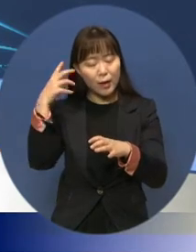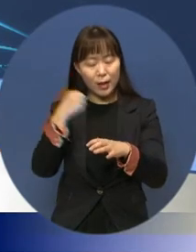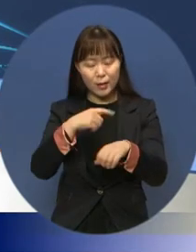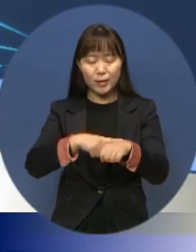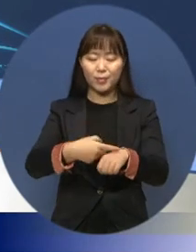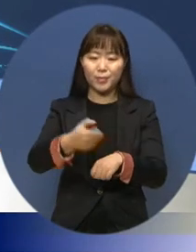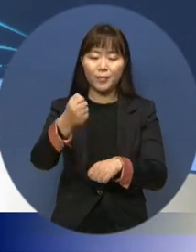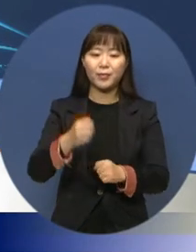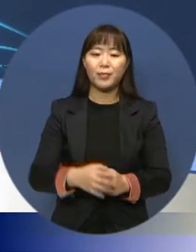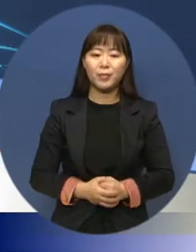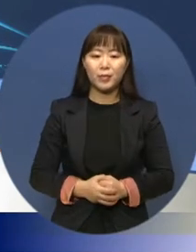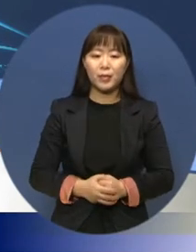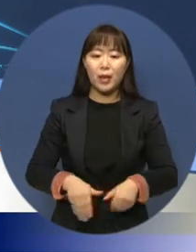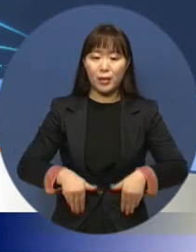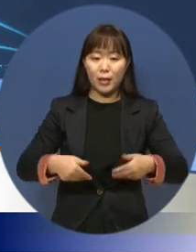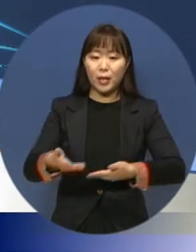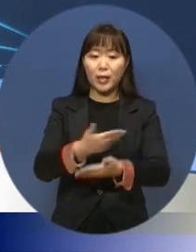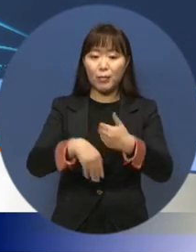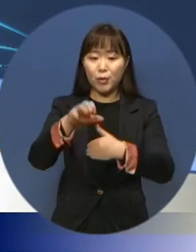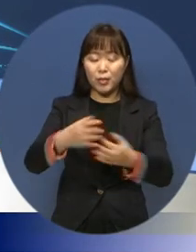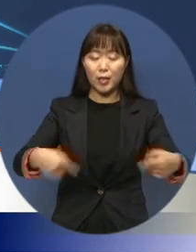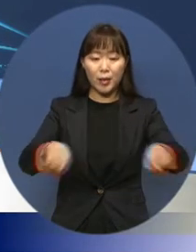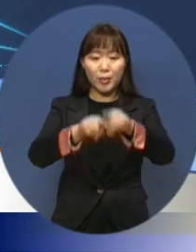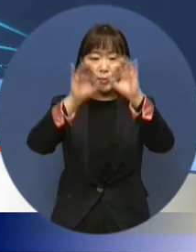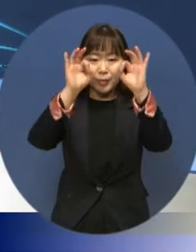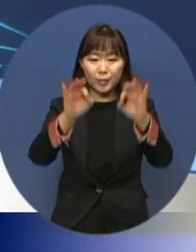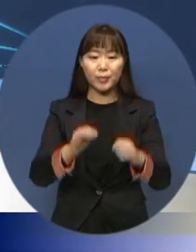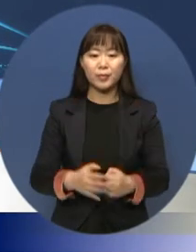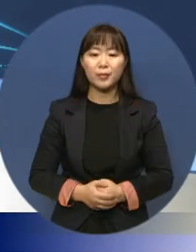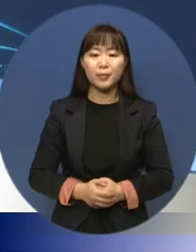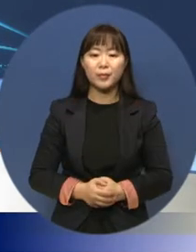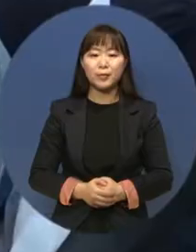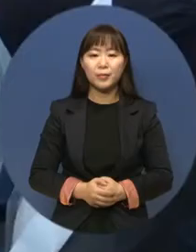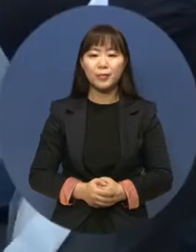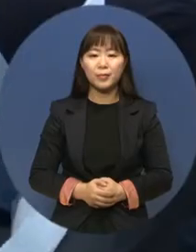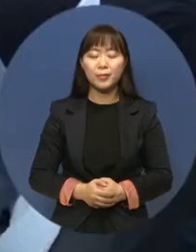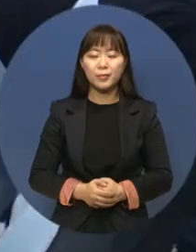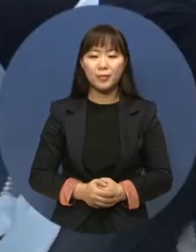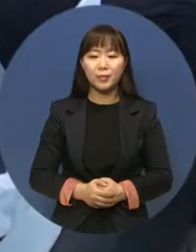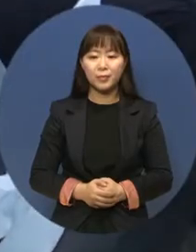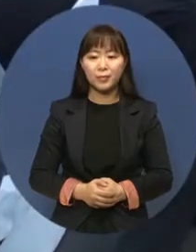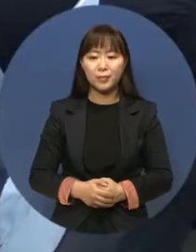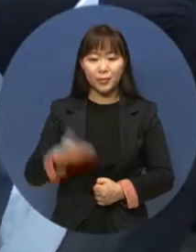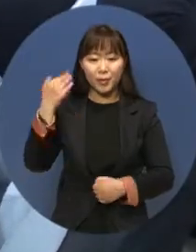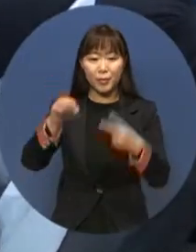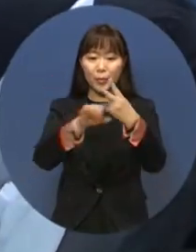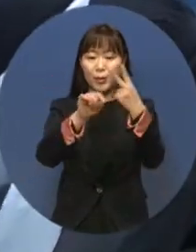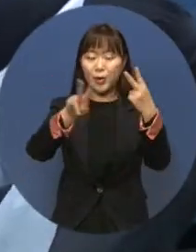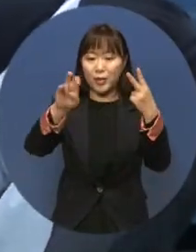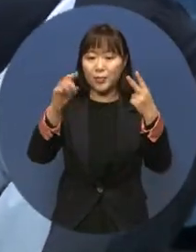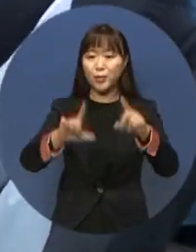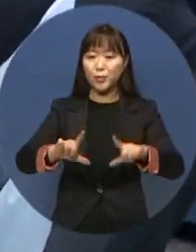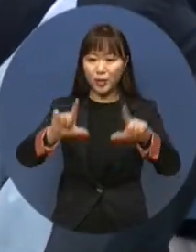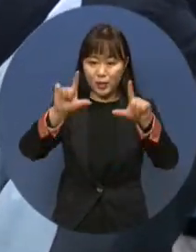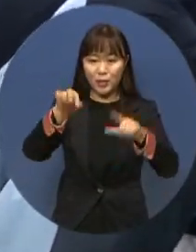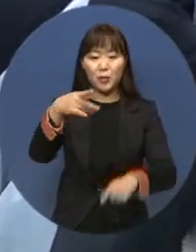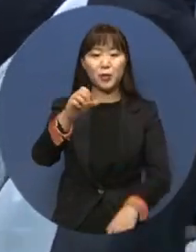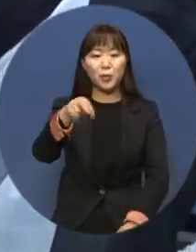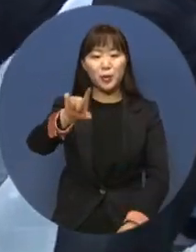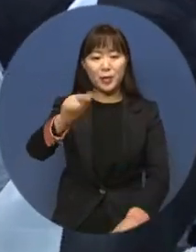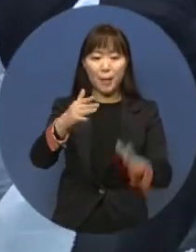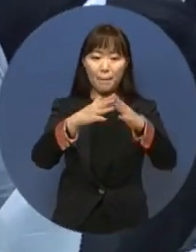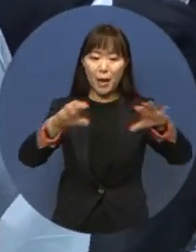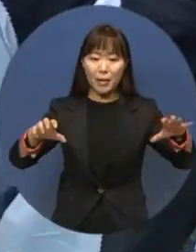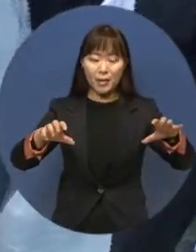가졌습니다. 따뜻한 나눔 현장에 정우선 기자가 다녀왔습니다. 지난 2월 26일